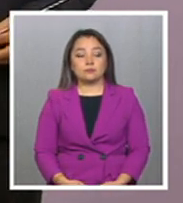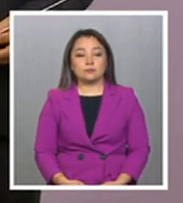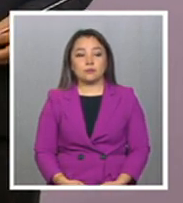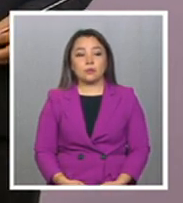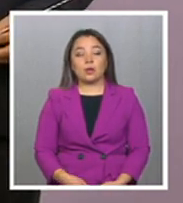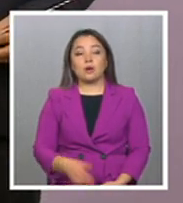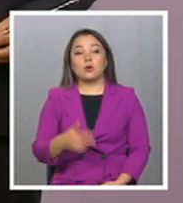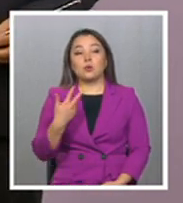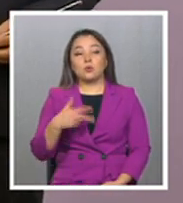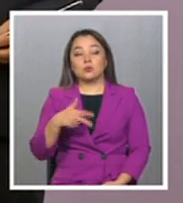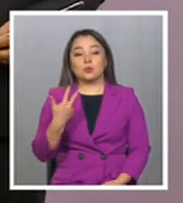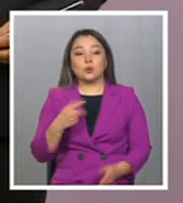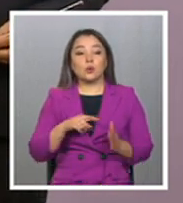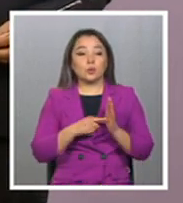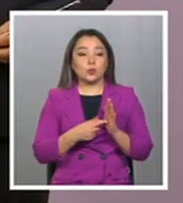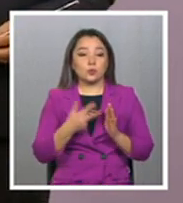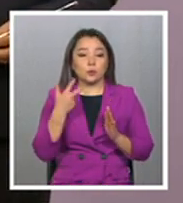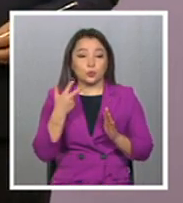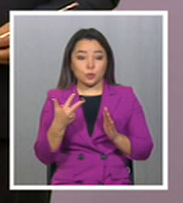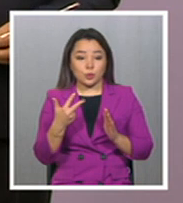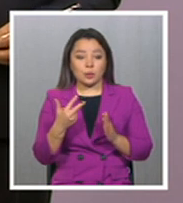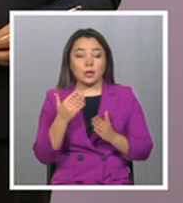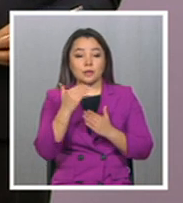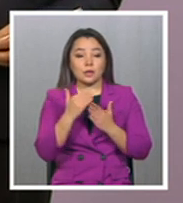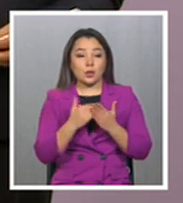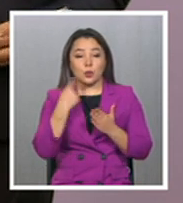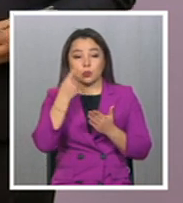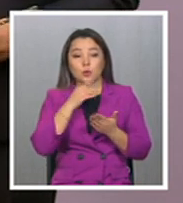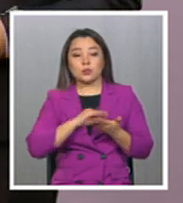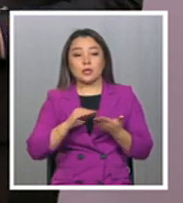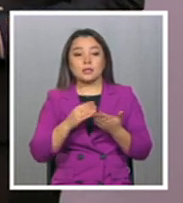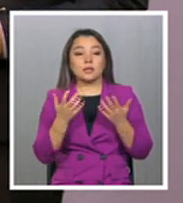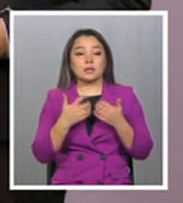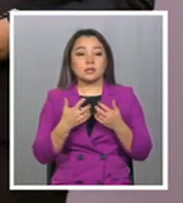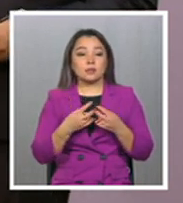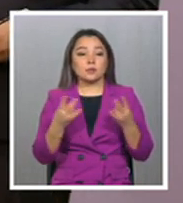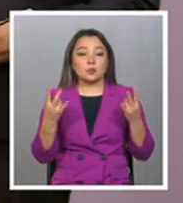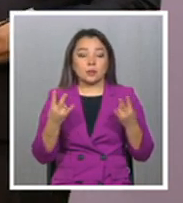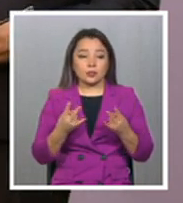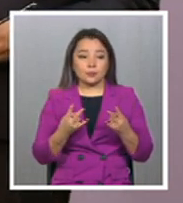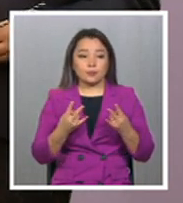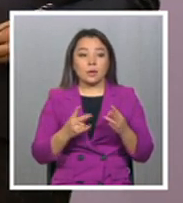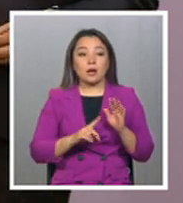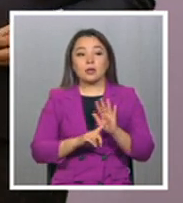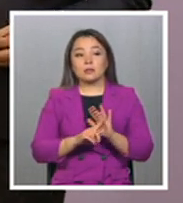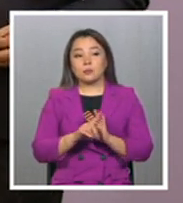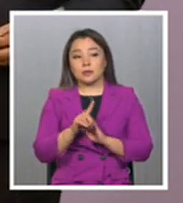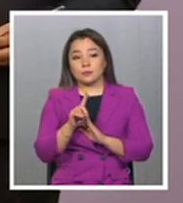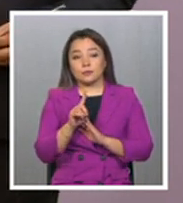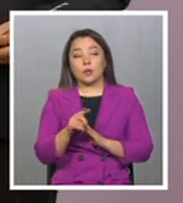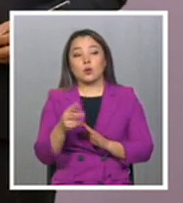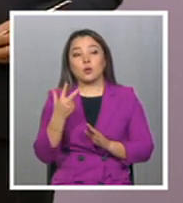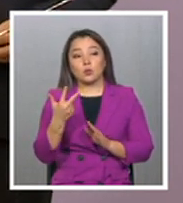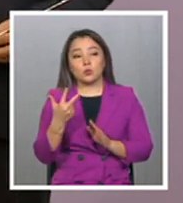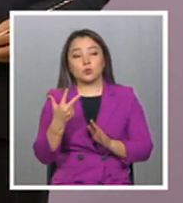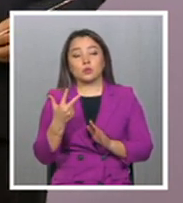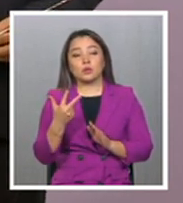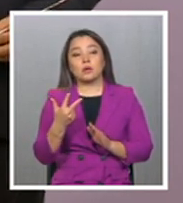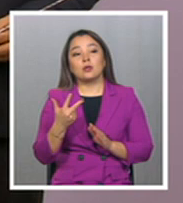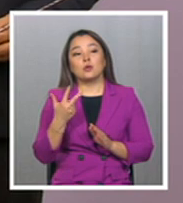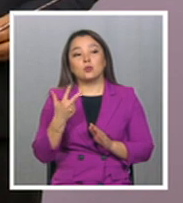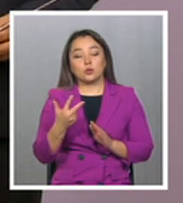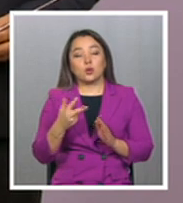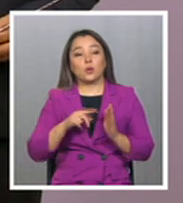табайық. 33 пен 3-тің көбейтіндісін баған түрінде есептейік. Алдымен 3 бірлікті 3